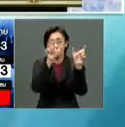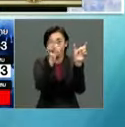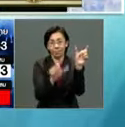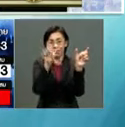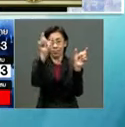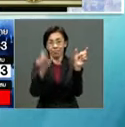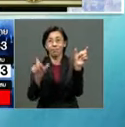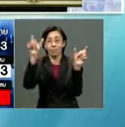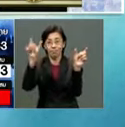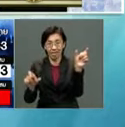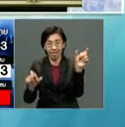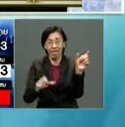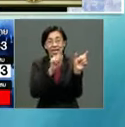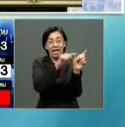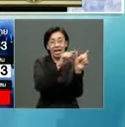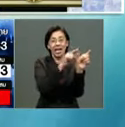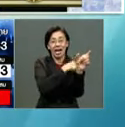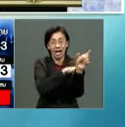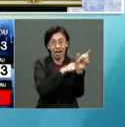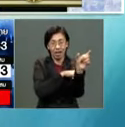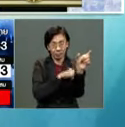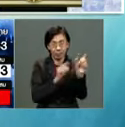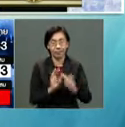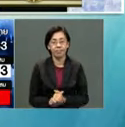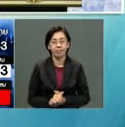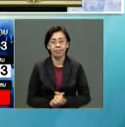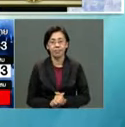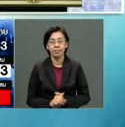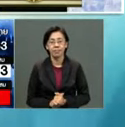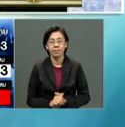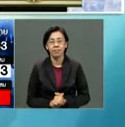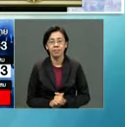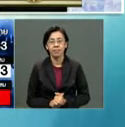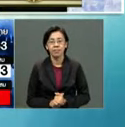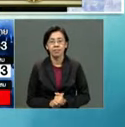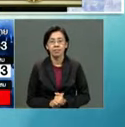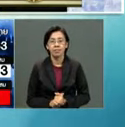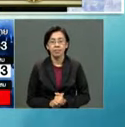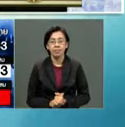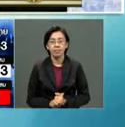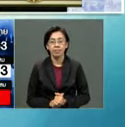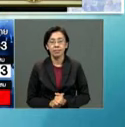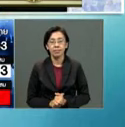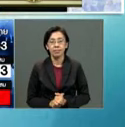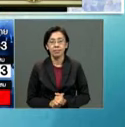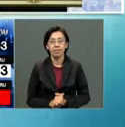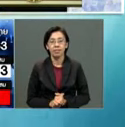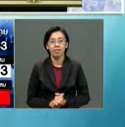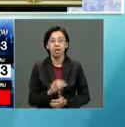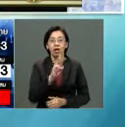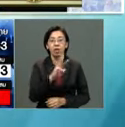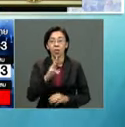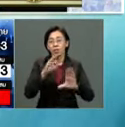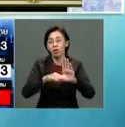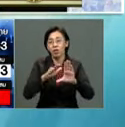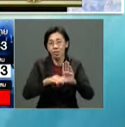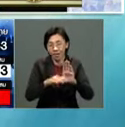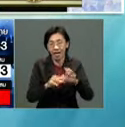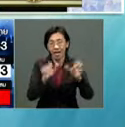รกิจมีสีขาวด้วยเนี่ยครับเมื่อกี้นี้แพลตฟอร์มไทยชนะคนที่จะลงทะเบียนอยู่ในสีเ